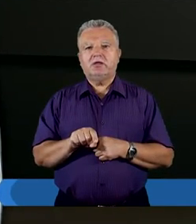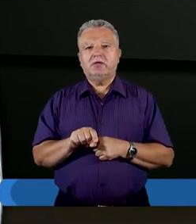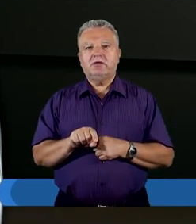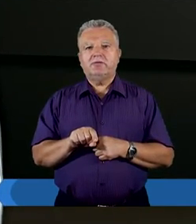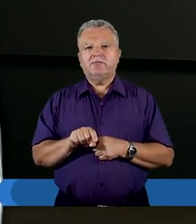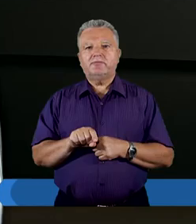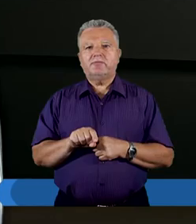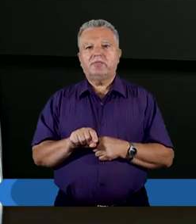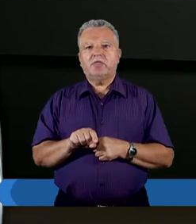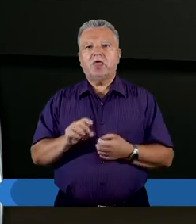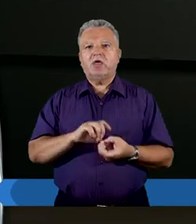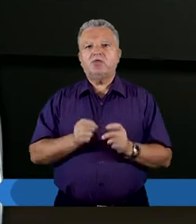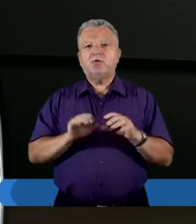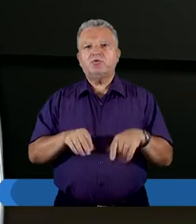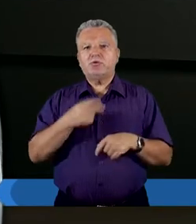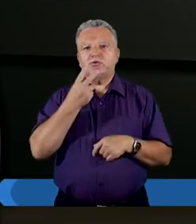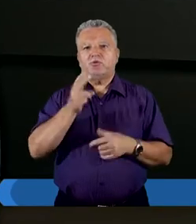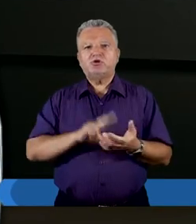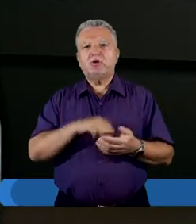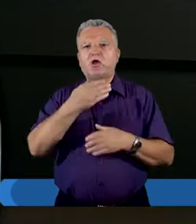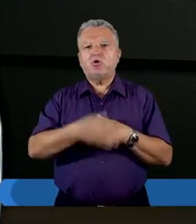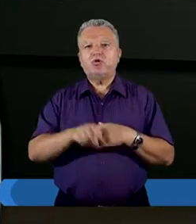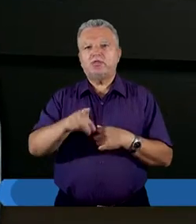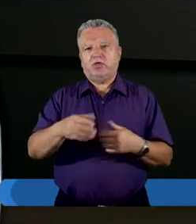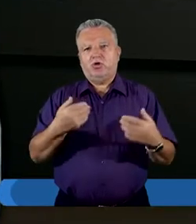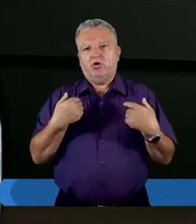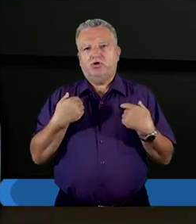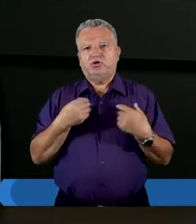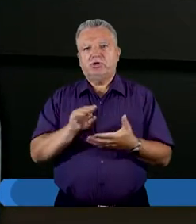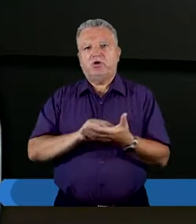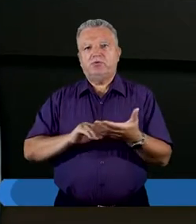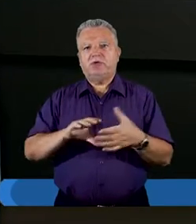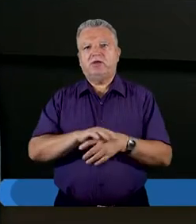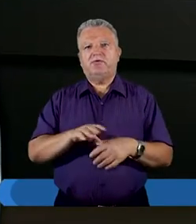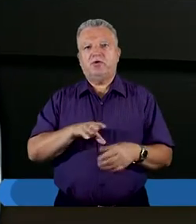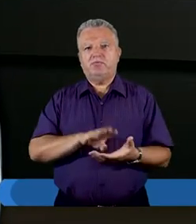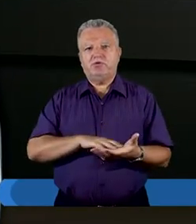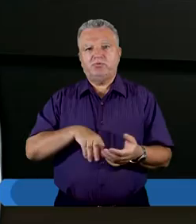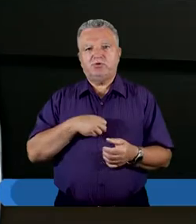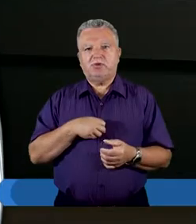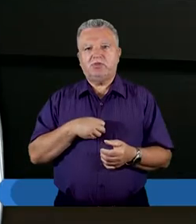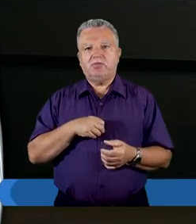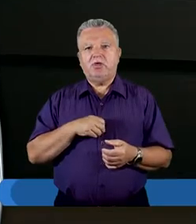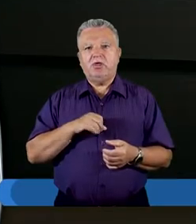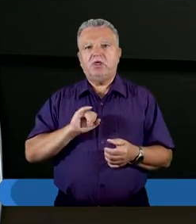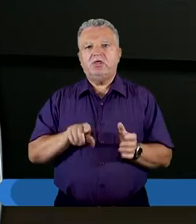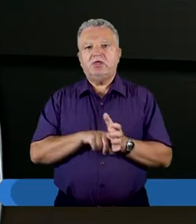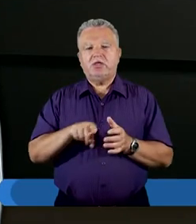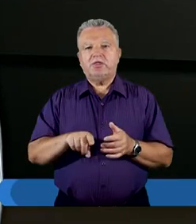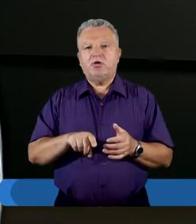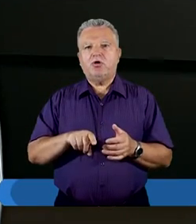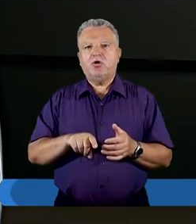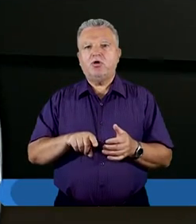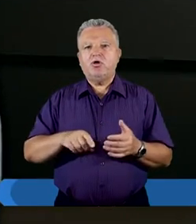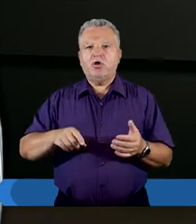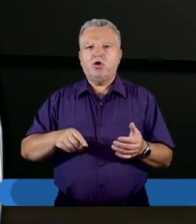spojrzeć na koniec jego życia, ten opisany w Piśmie Świętym. I dlatego rozważanie tej Księgi